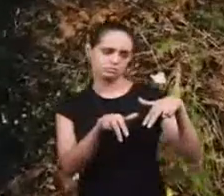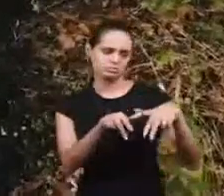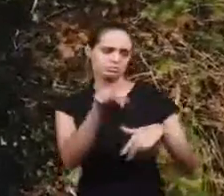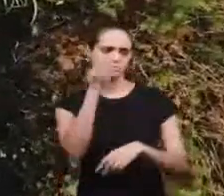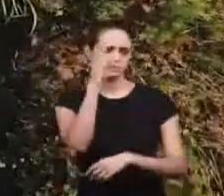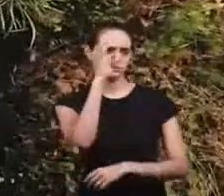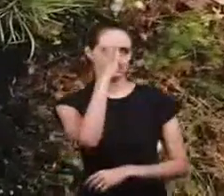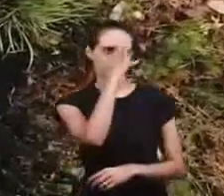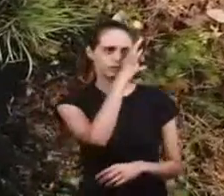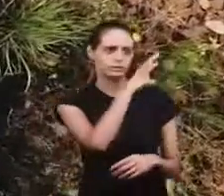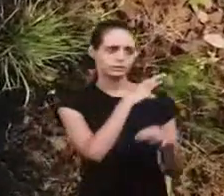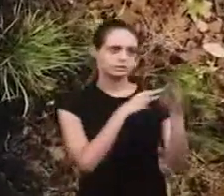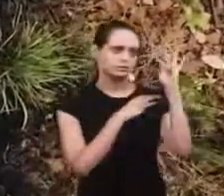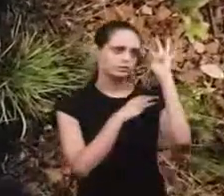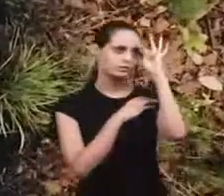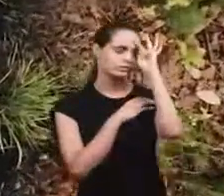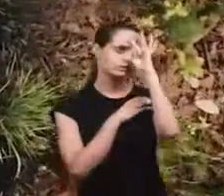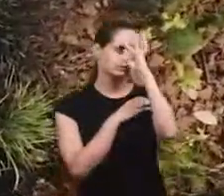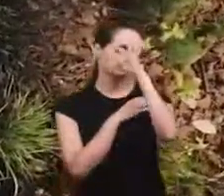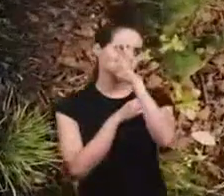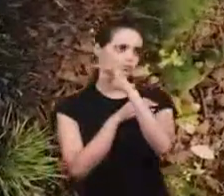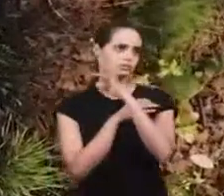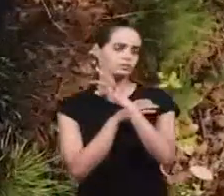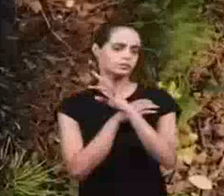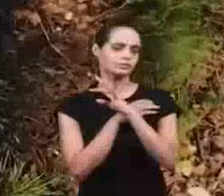Wo viele Seelen vorbeiziehen.